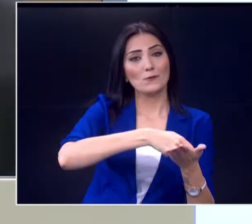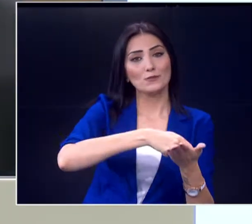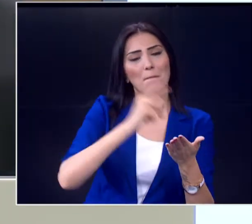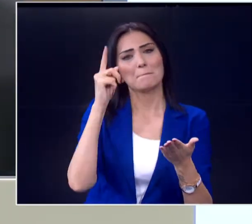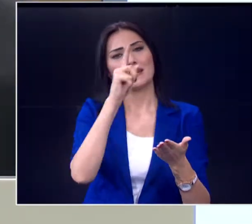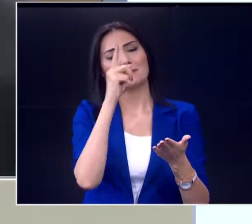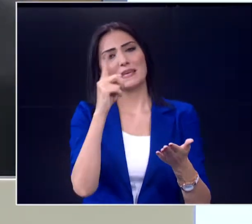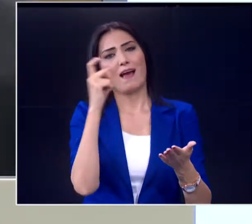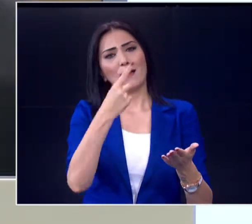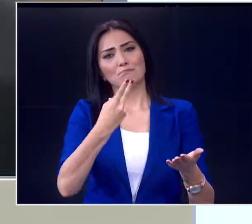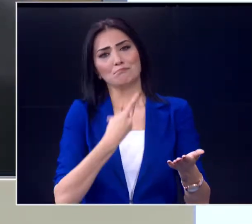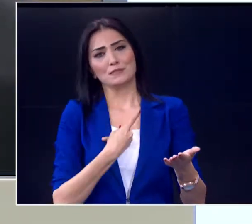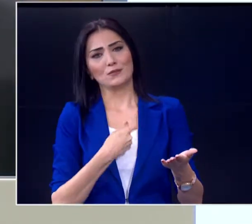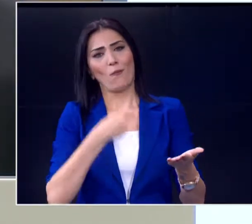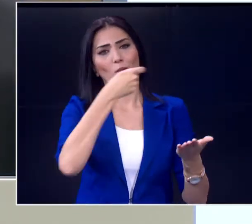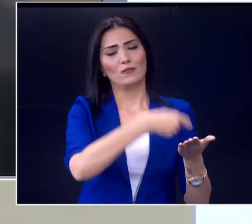biz ödeyeceğiz.